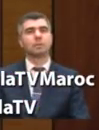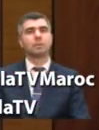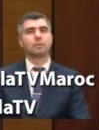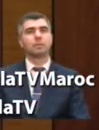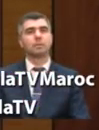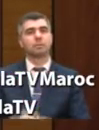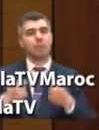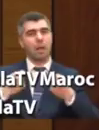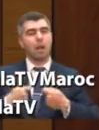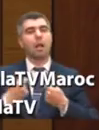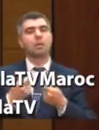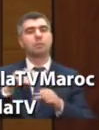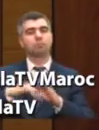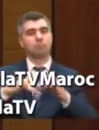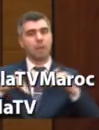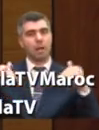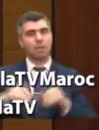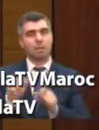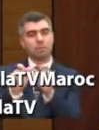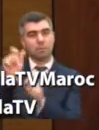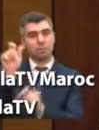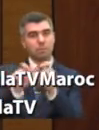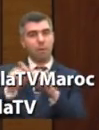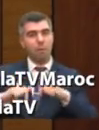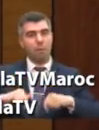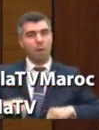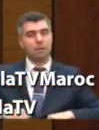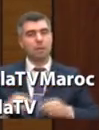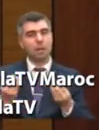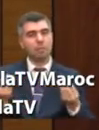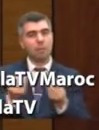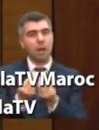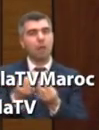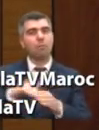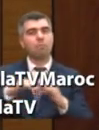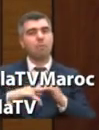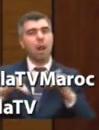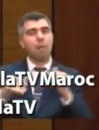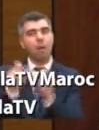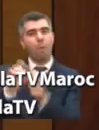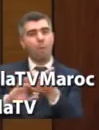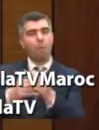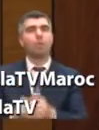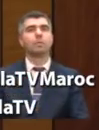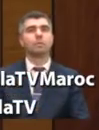السيد الرئيس المحترم، السادة الوزراء، السيدات والسادة النواب المحترمين،